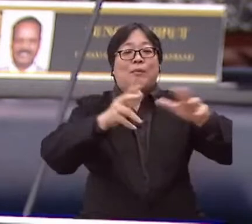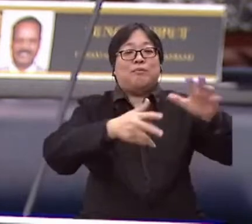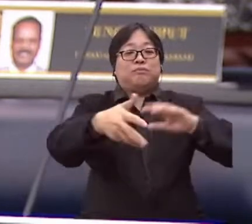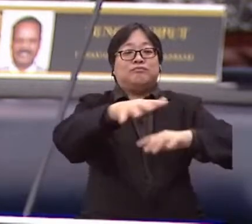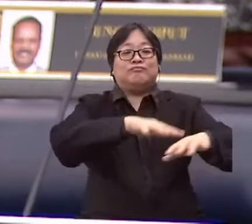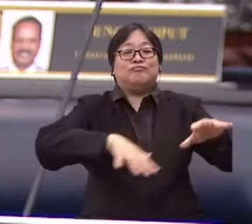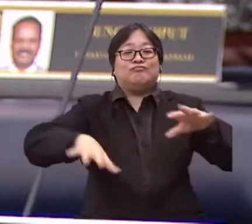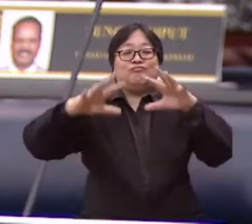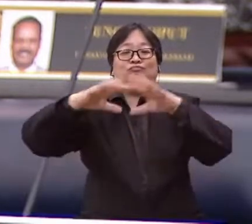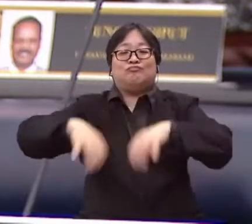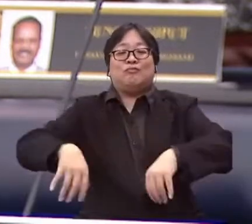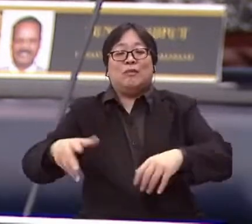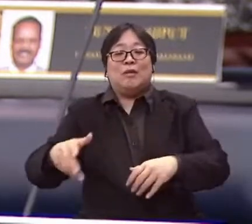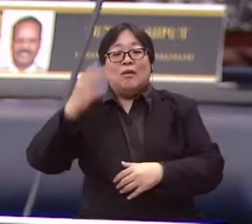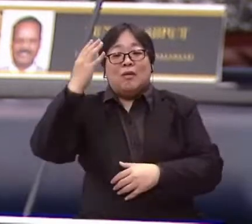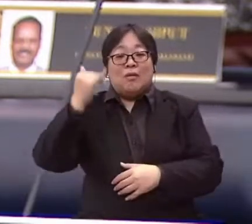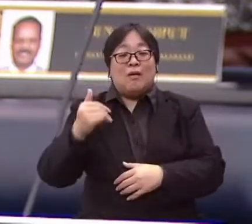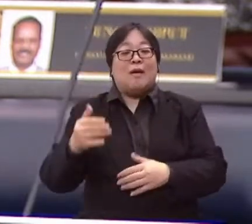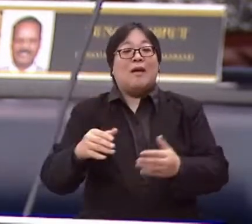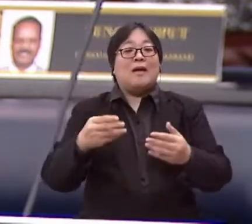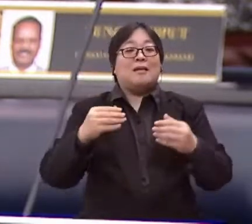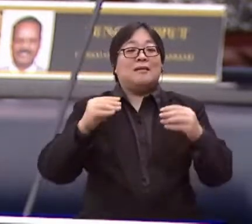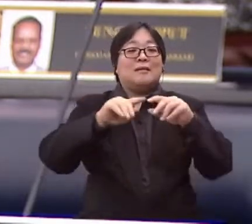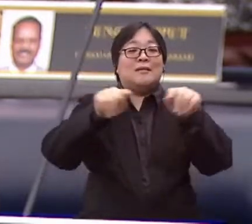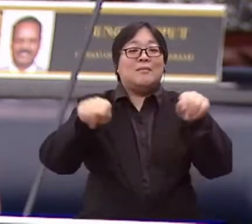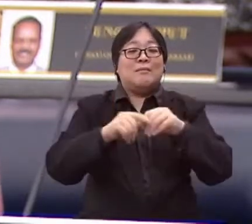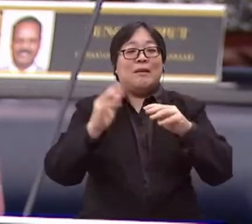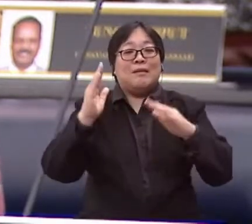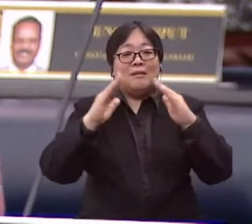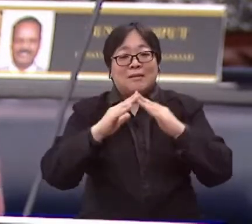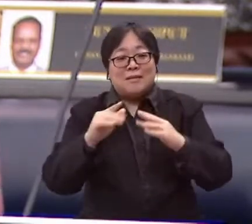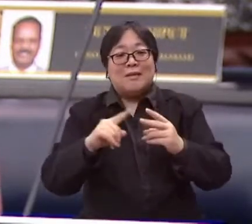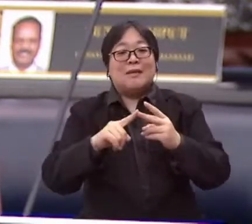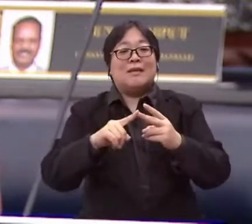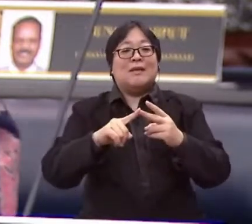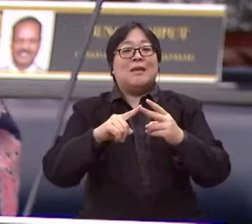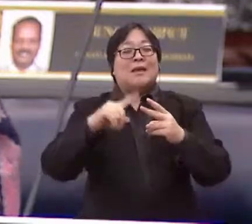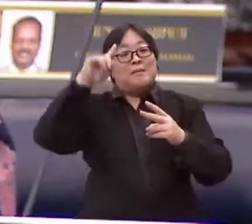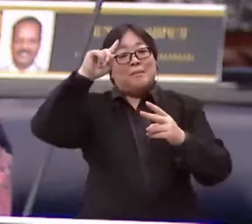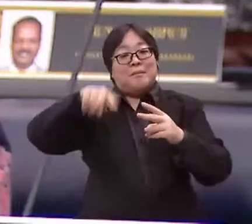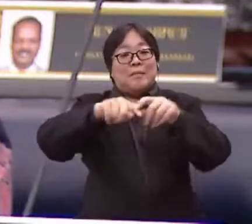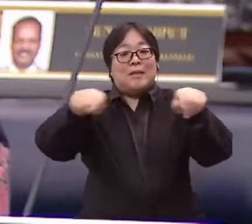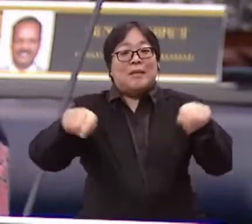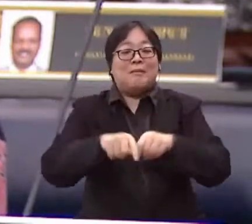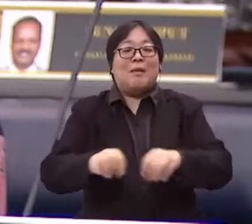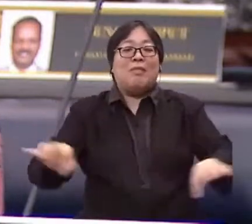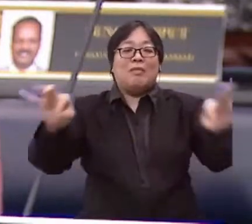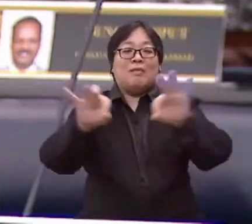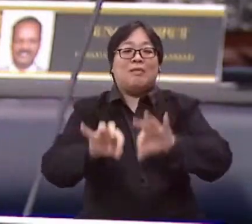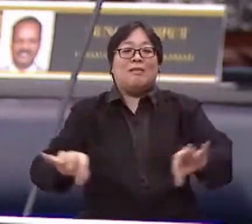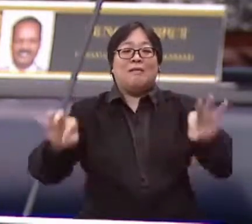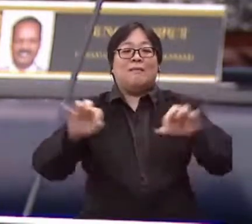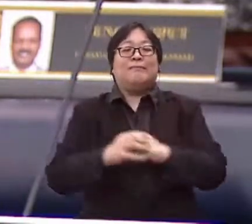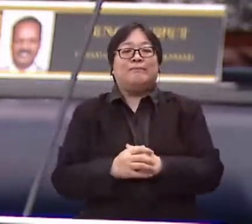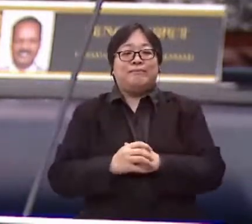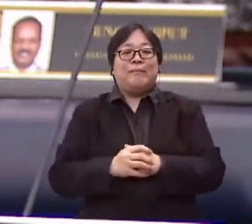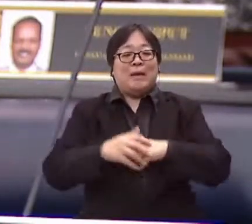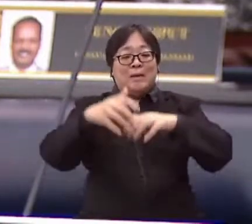karena habitat dan sumber makanan sebelum jadi mereka sudah tidak ada lagi